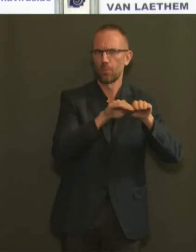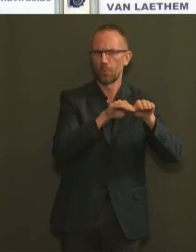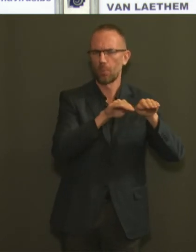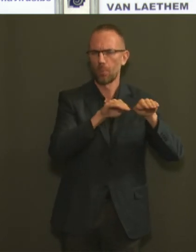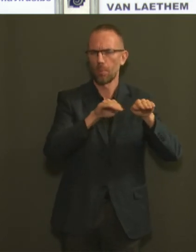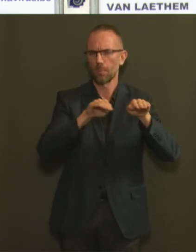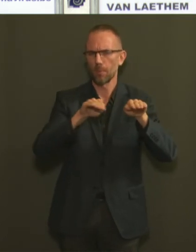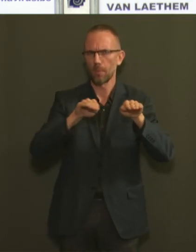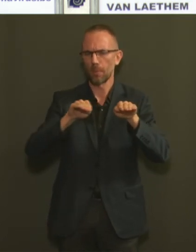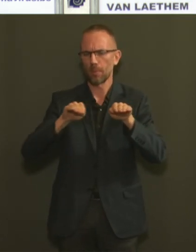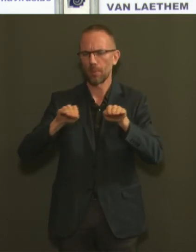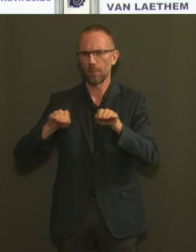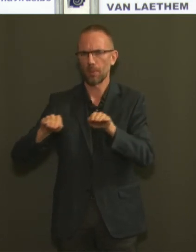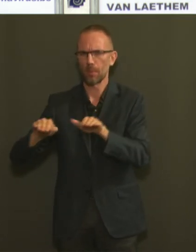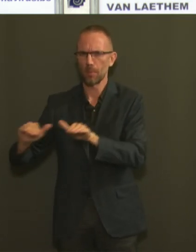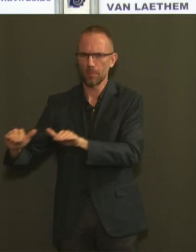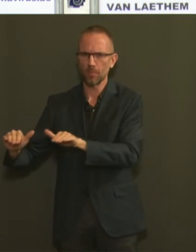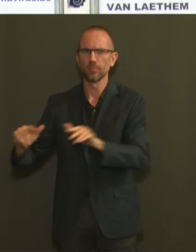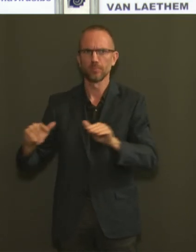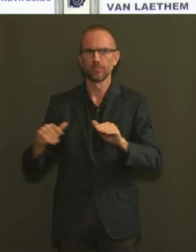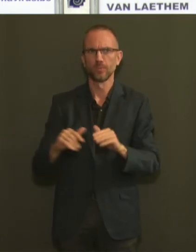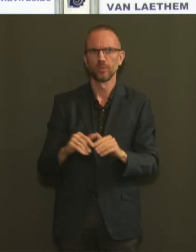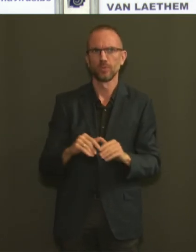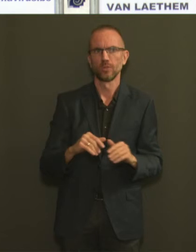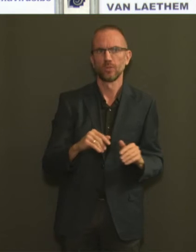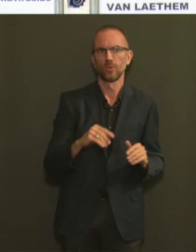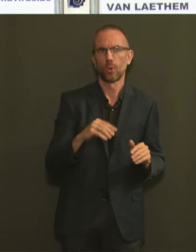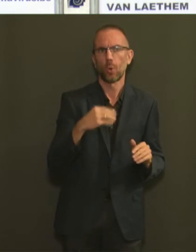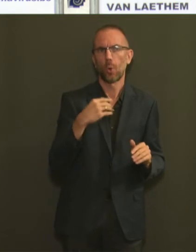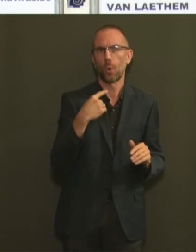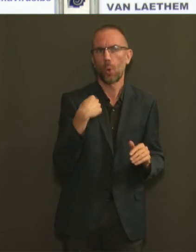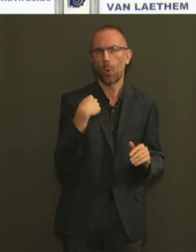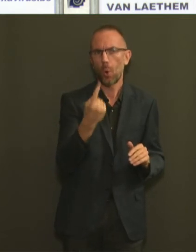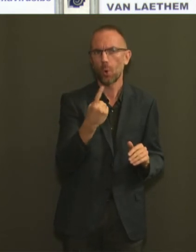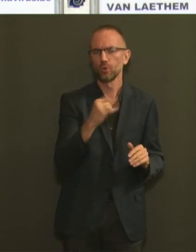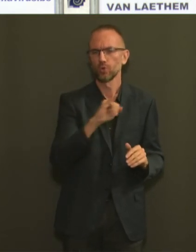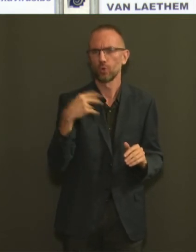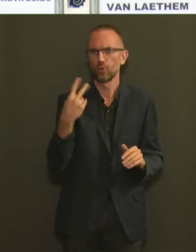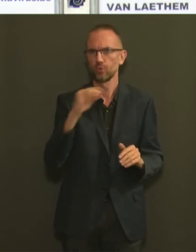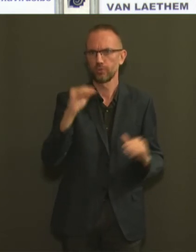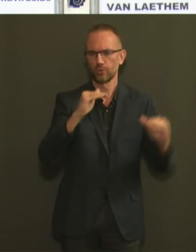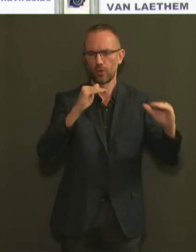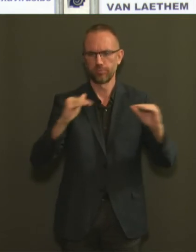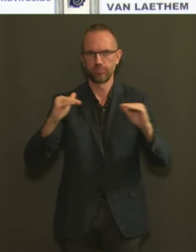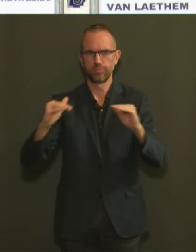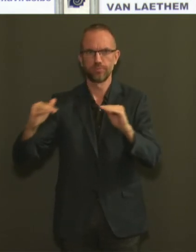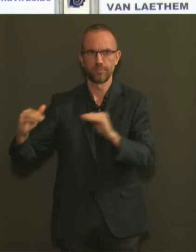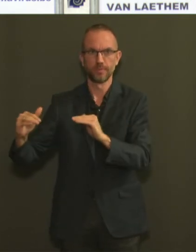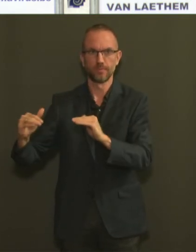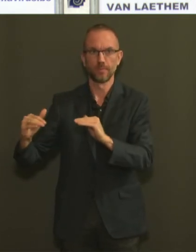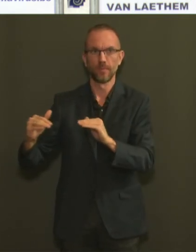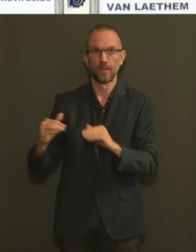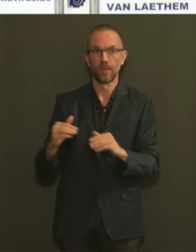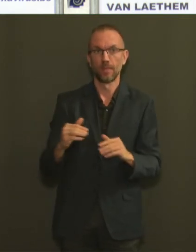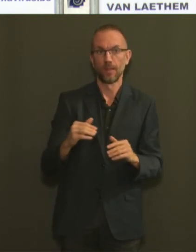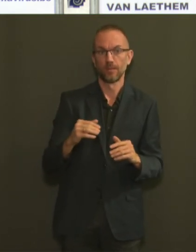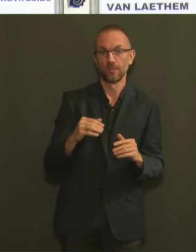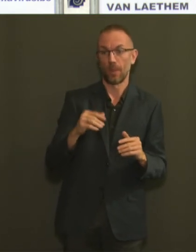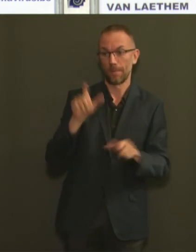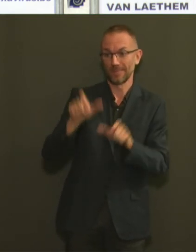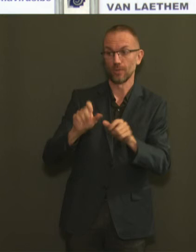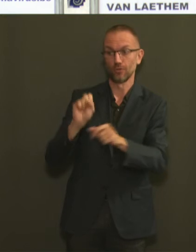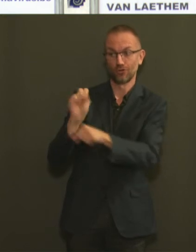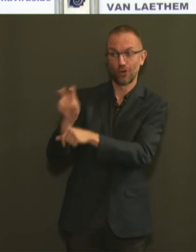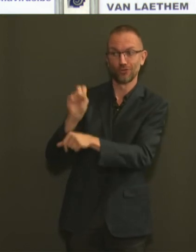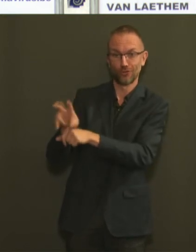d'environ 11 à 12% liée au fait que le nombre de personnes qui sortent des hôpitaux continue à dépasser